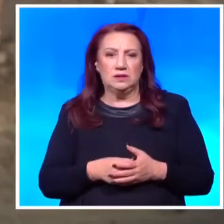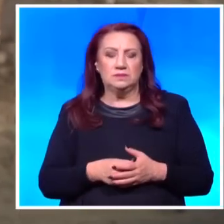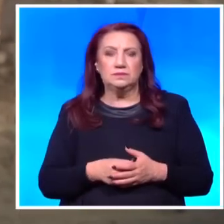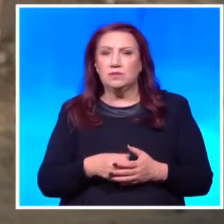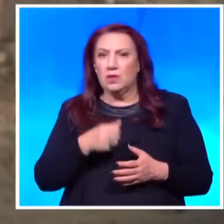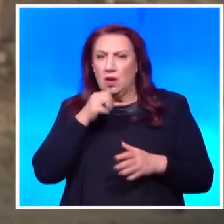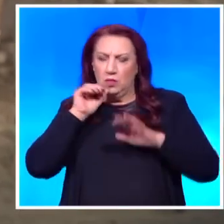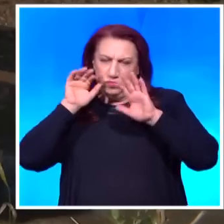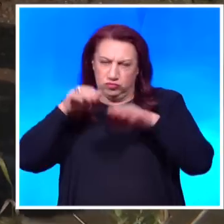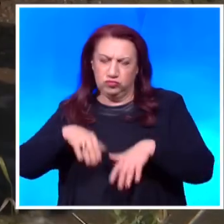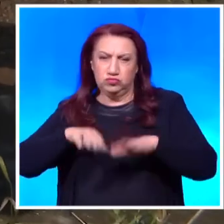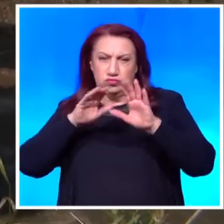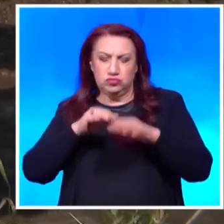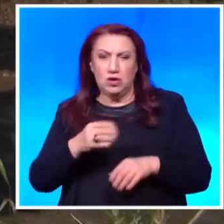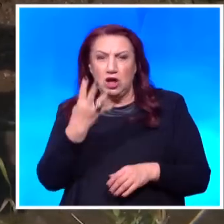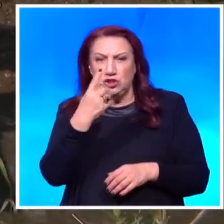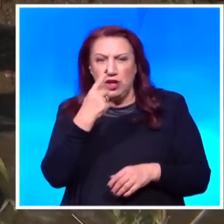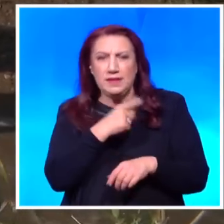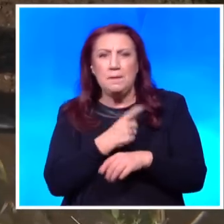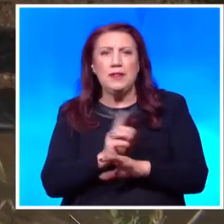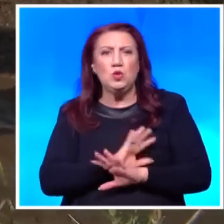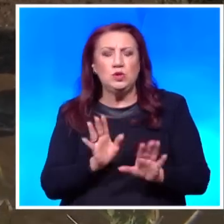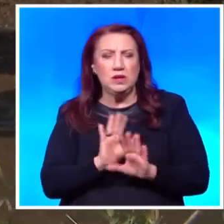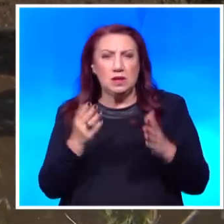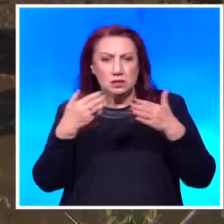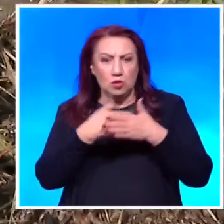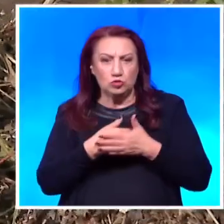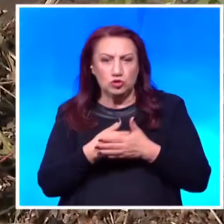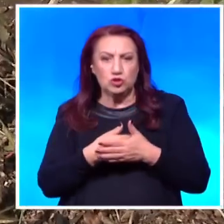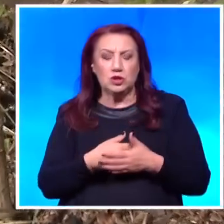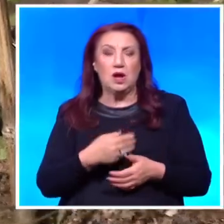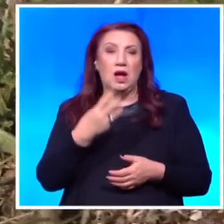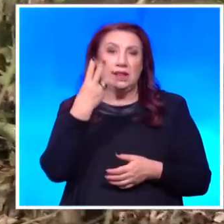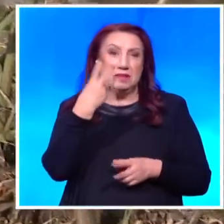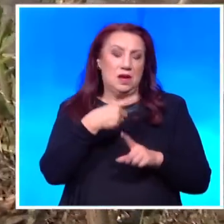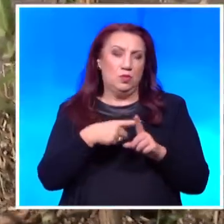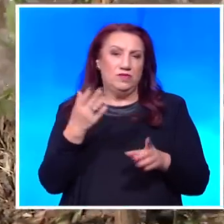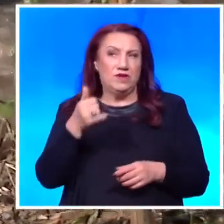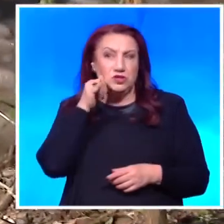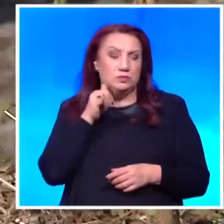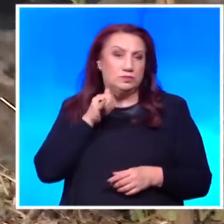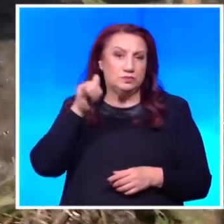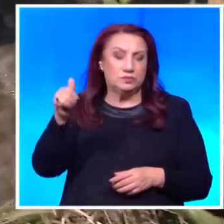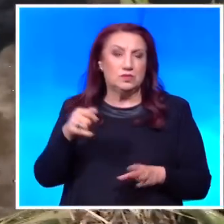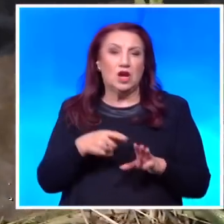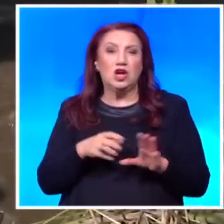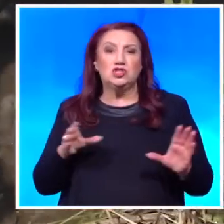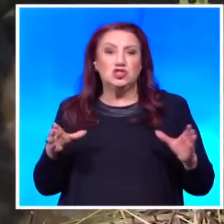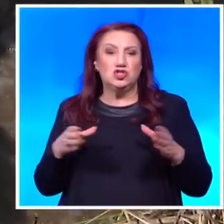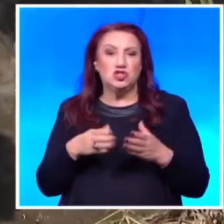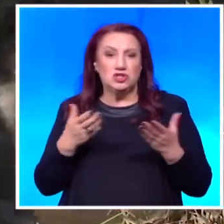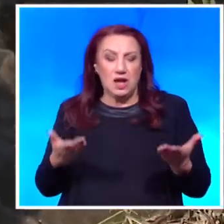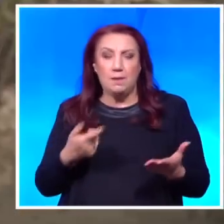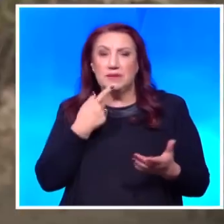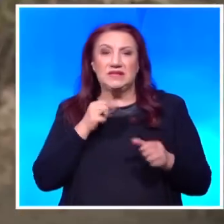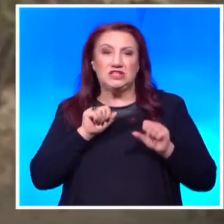минути през нощта. 3.30-4 часа вече беше се алармирал щаба за защита на